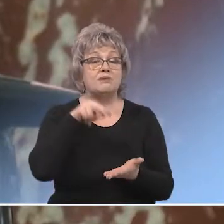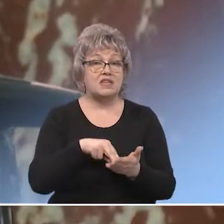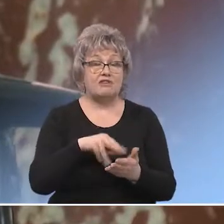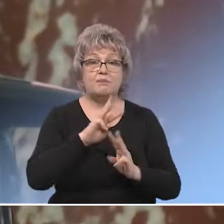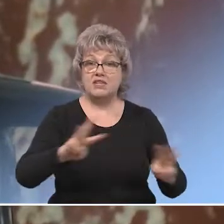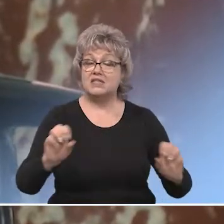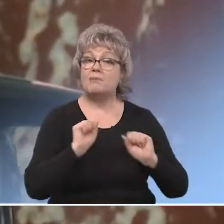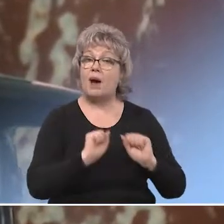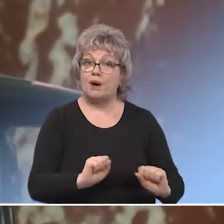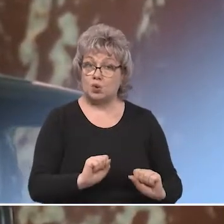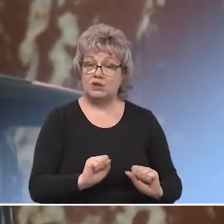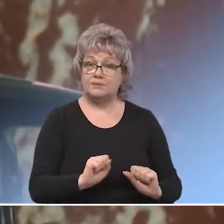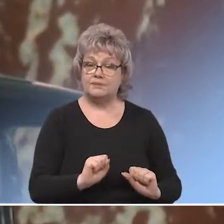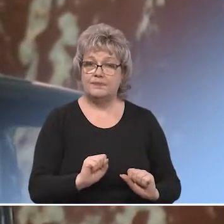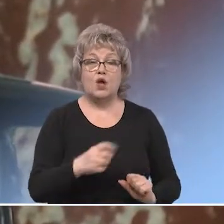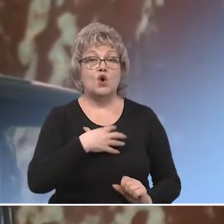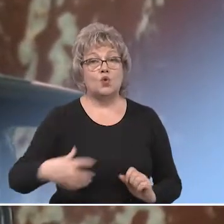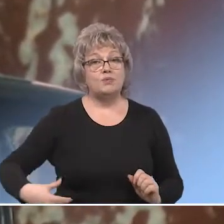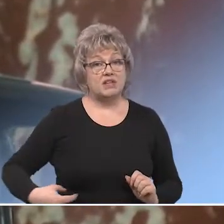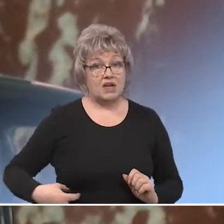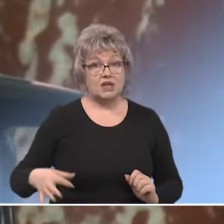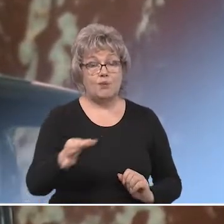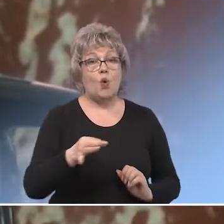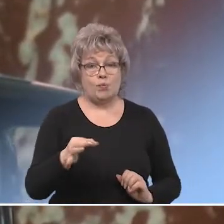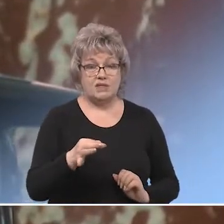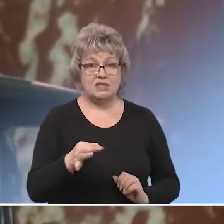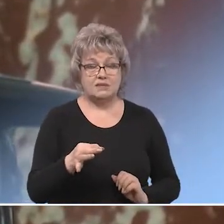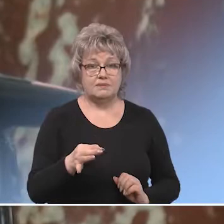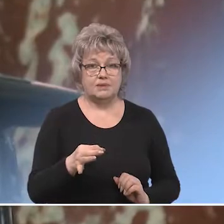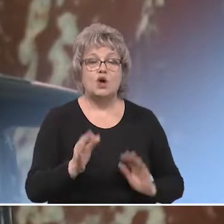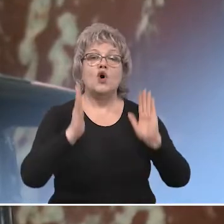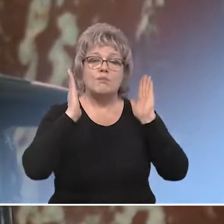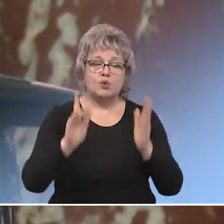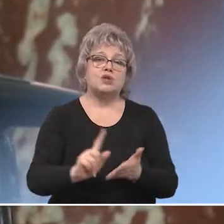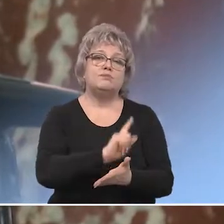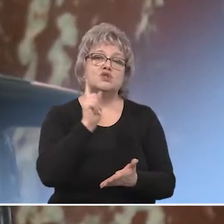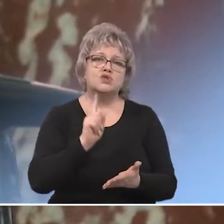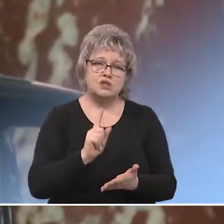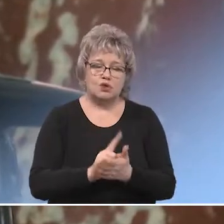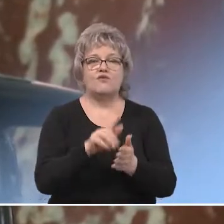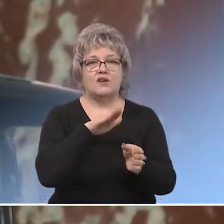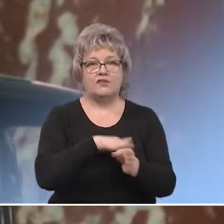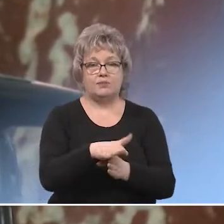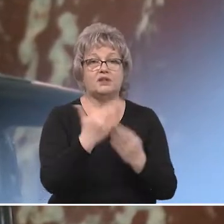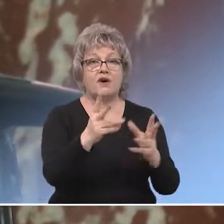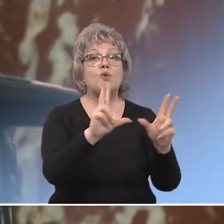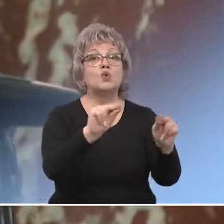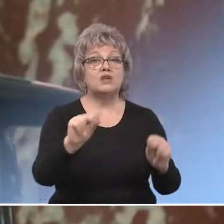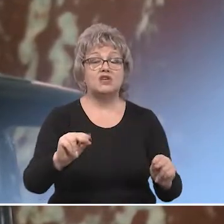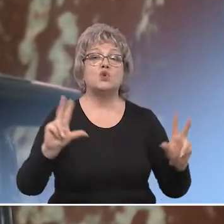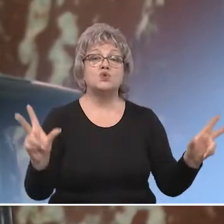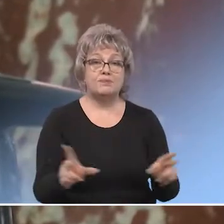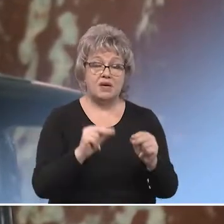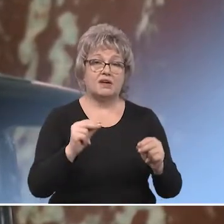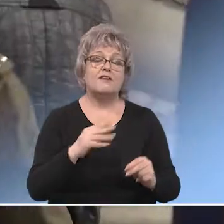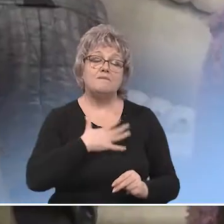поставленная министром обороны, губернатором области, будет безусловно выполнена. Вам удачи,